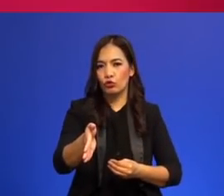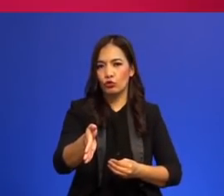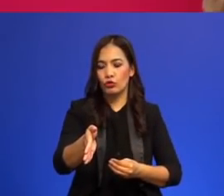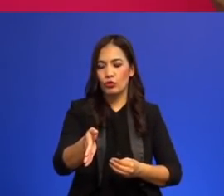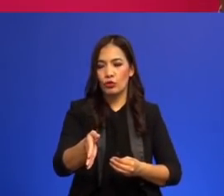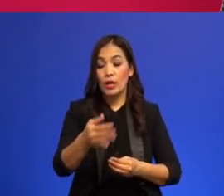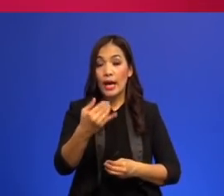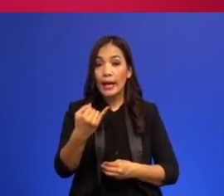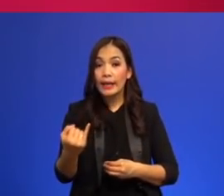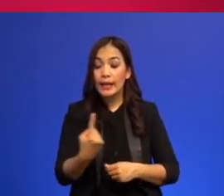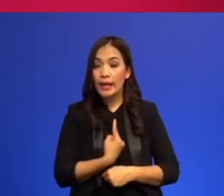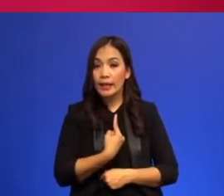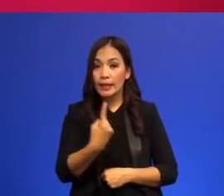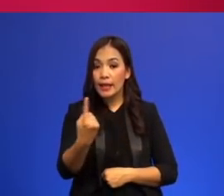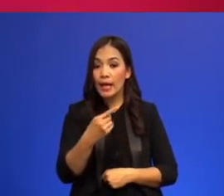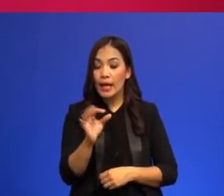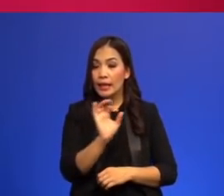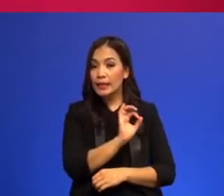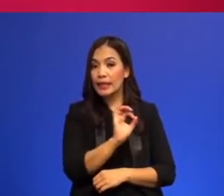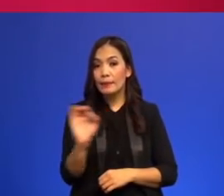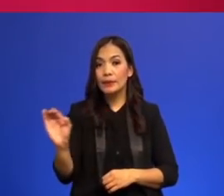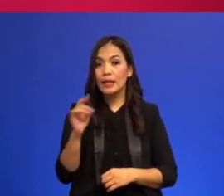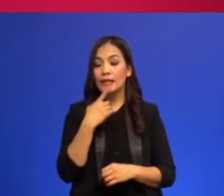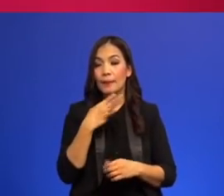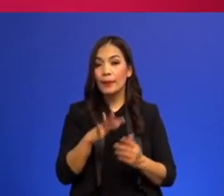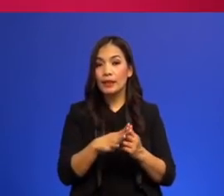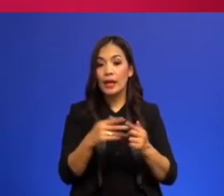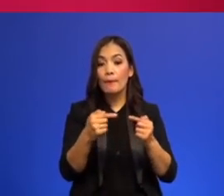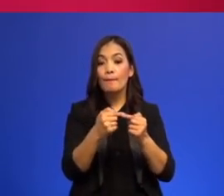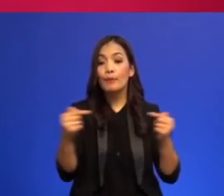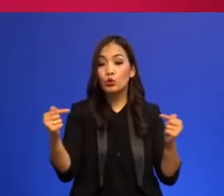Sehingga kita tidak bisa memutus